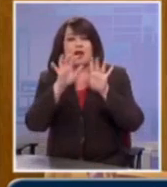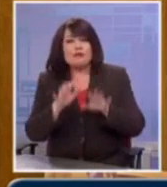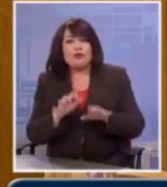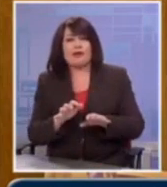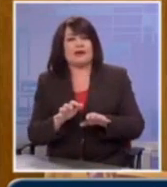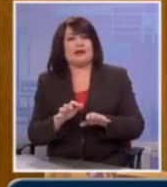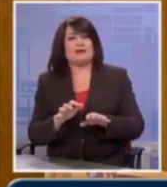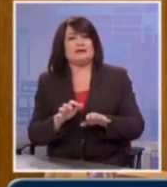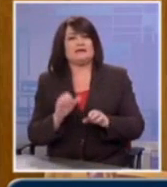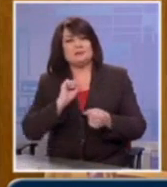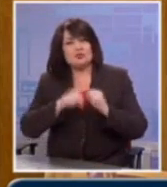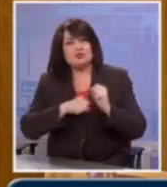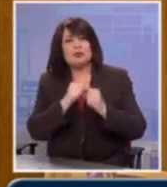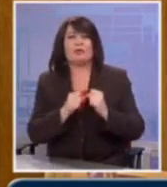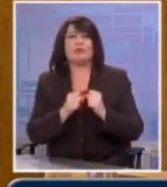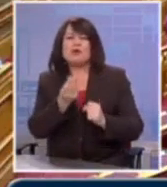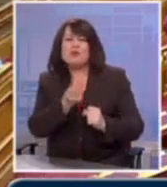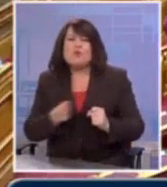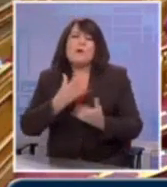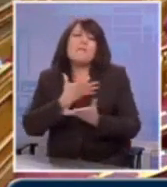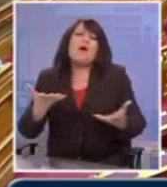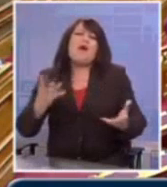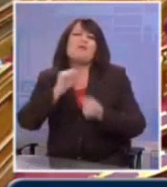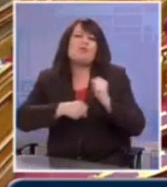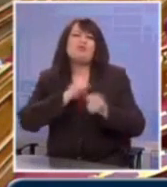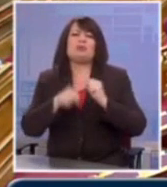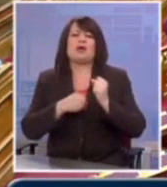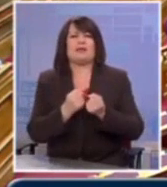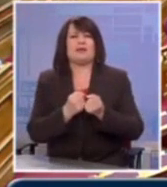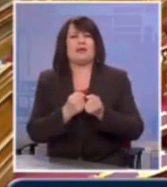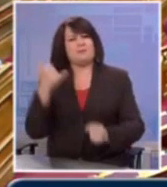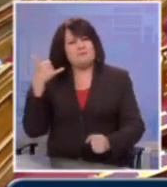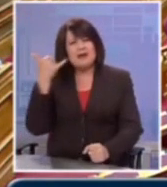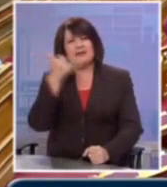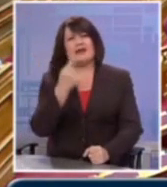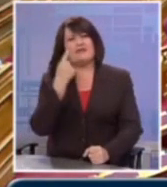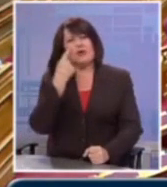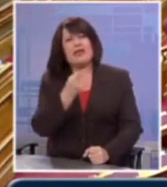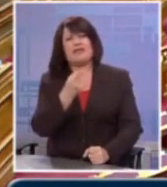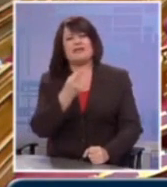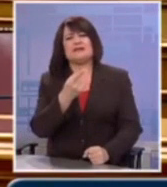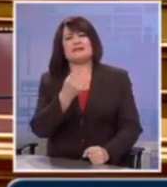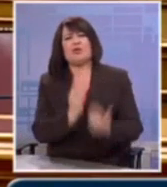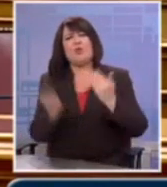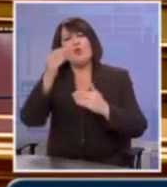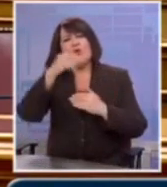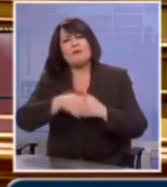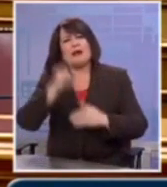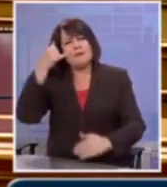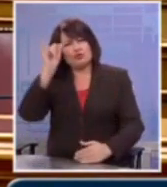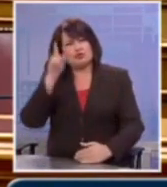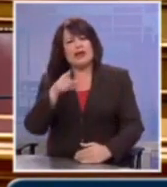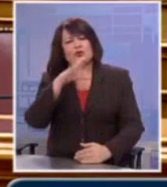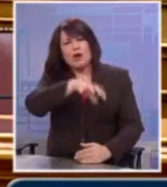γίνεται μια ένας άθλος μια γιγάντια μάχη πάρτε τηλέφωνο θα τους βρείτε εκεί στο μοσχάτο και